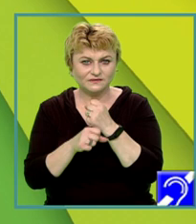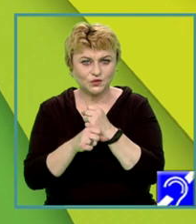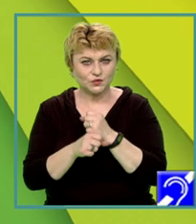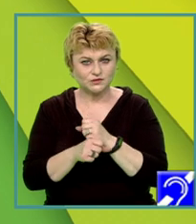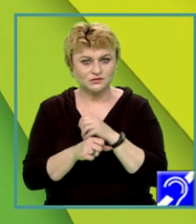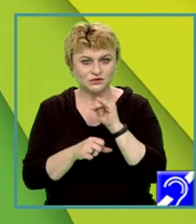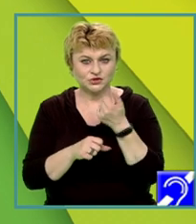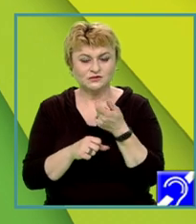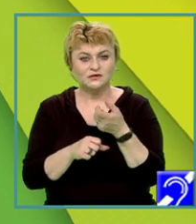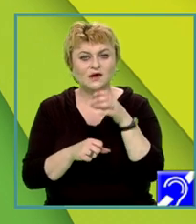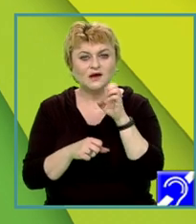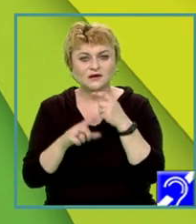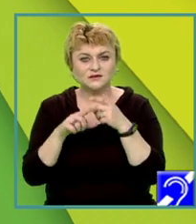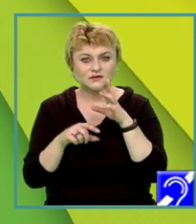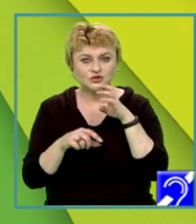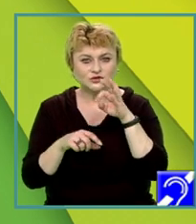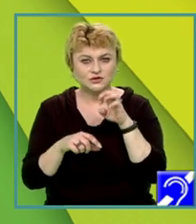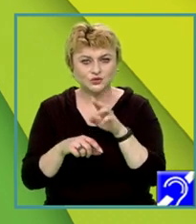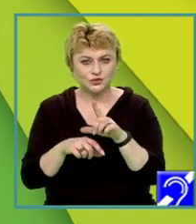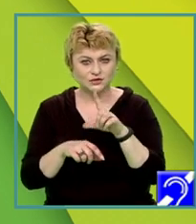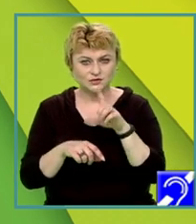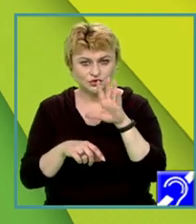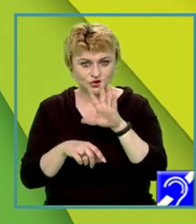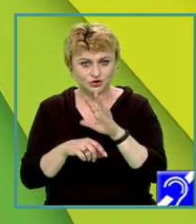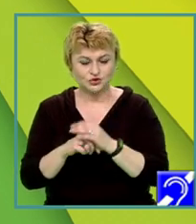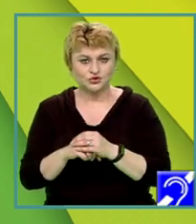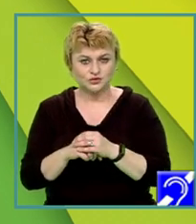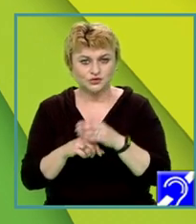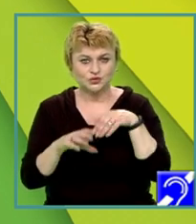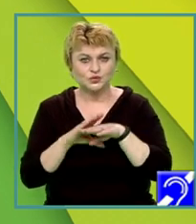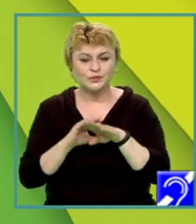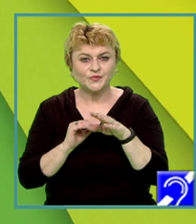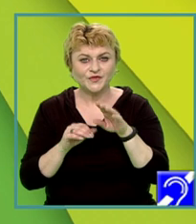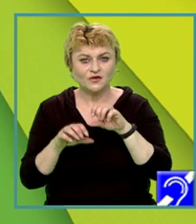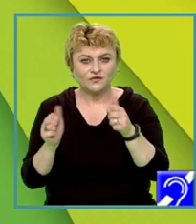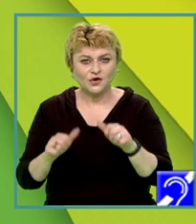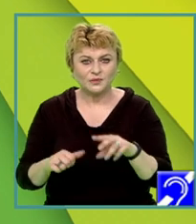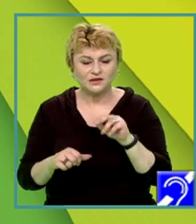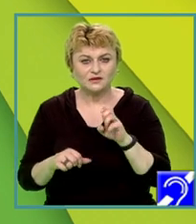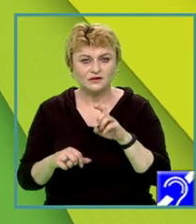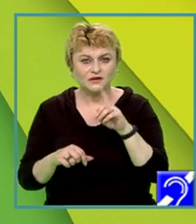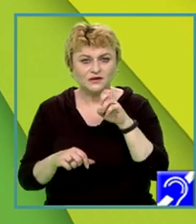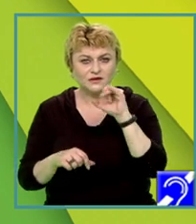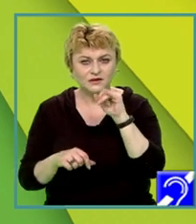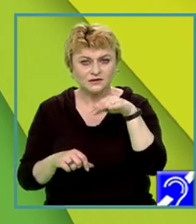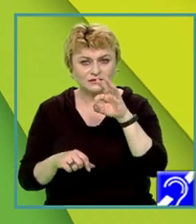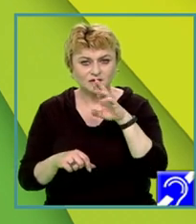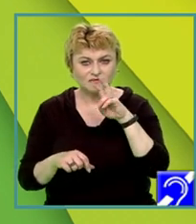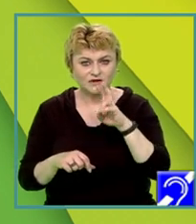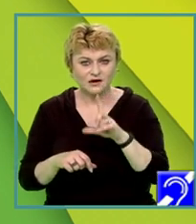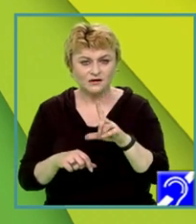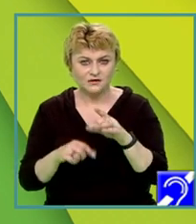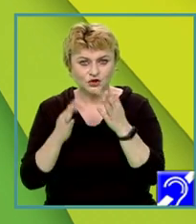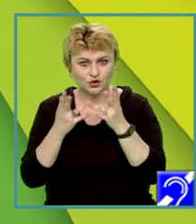exercițiul 5 scrisă sub formă de interval mulțimea a egal cu x număr real